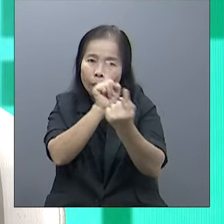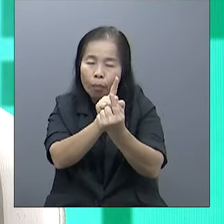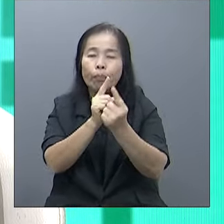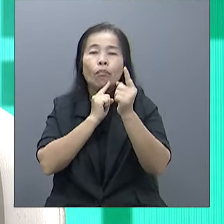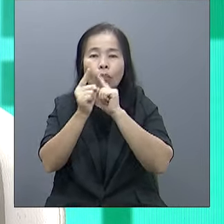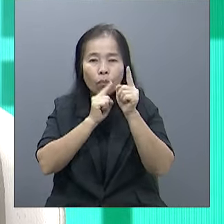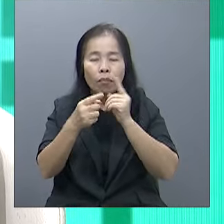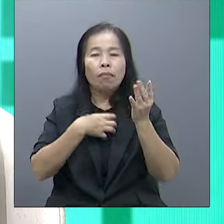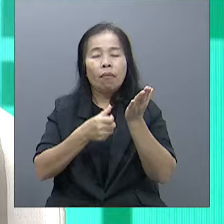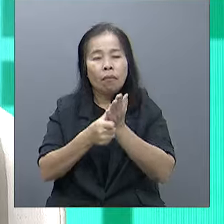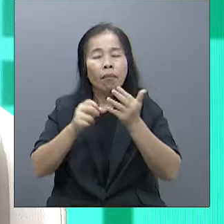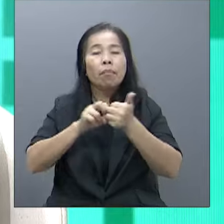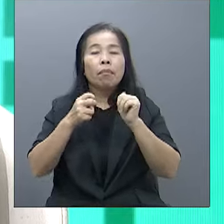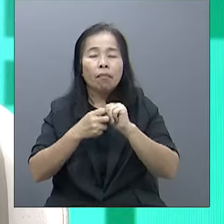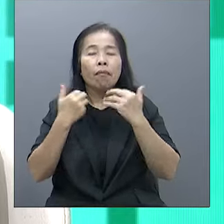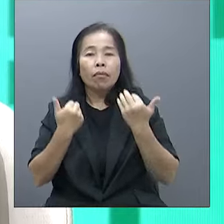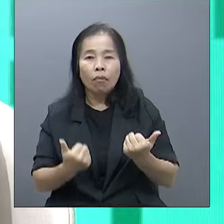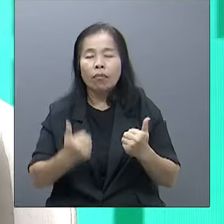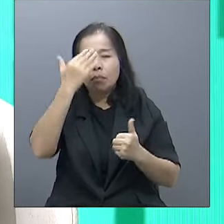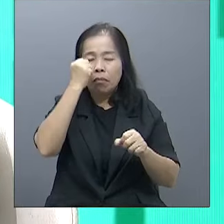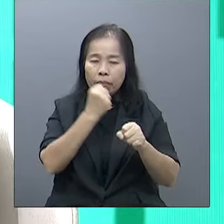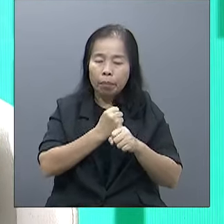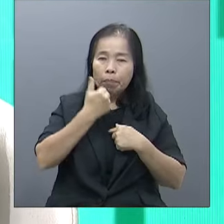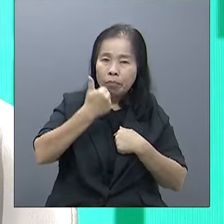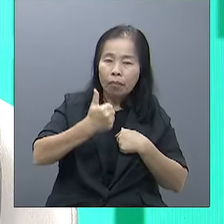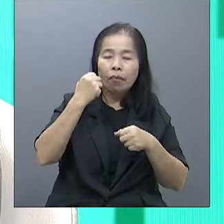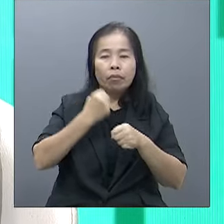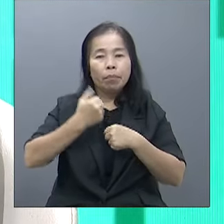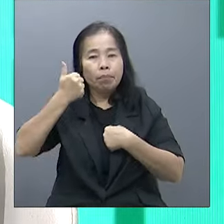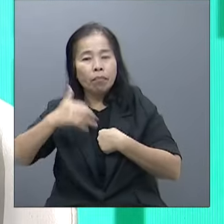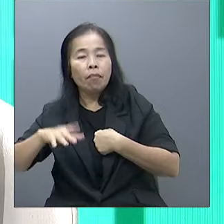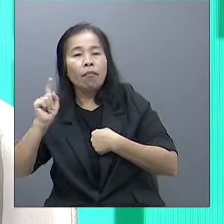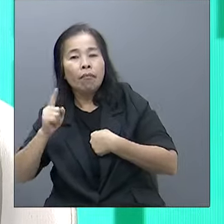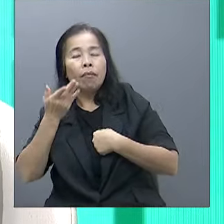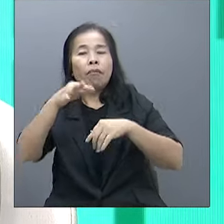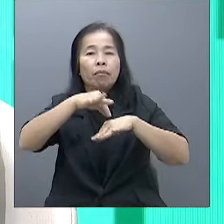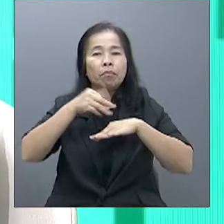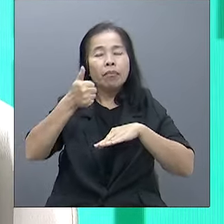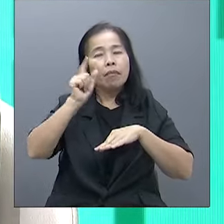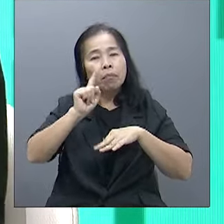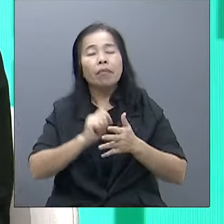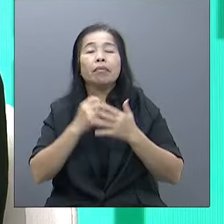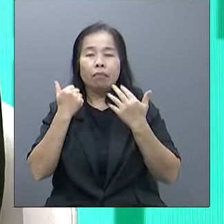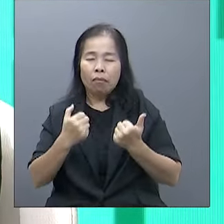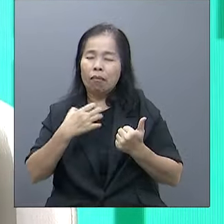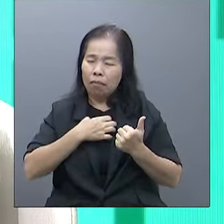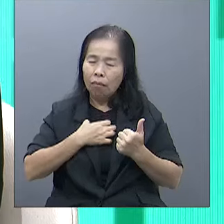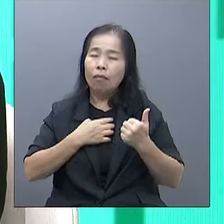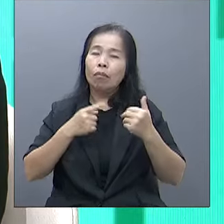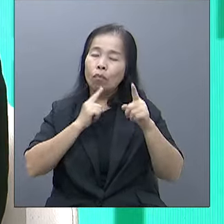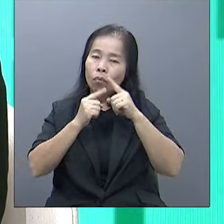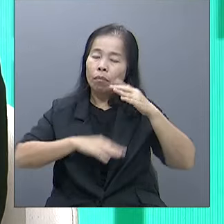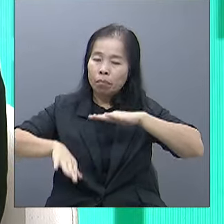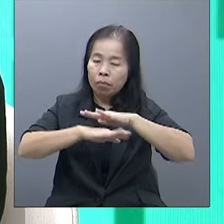หาเกี่ยวกับเรื่องนี้ว่าอะไรที่เราทำได้บ้างนะในช่วงที่ในตอนในระยะสั้นในระยะยาวนะครับแ